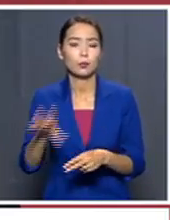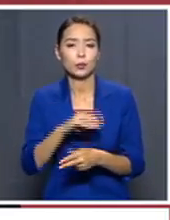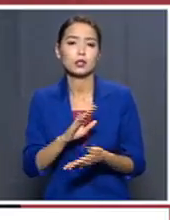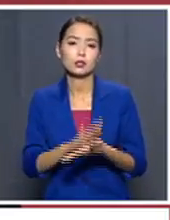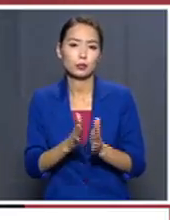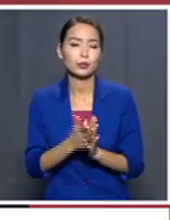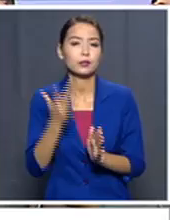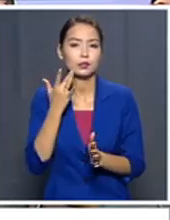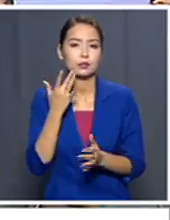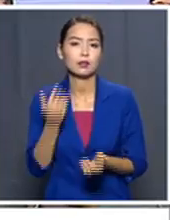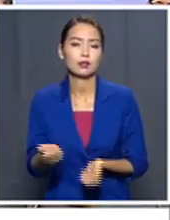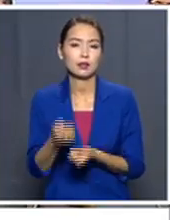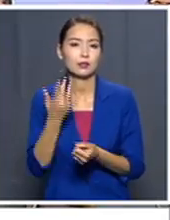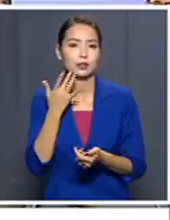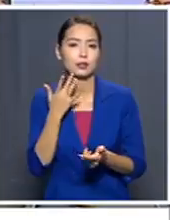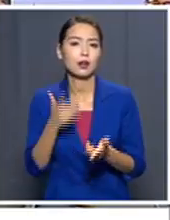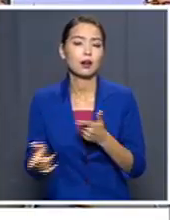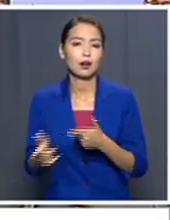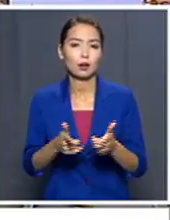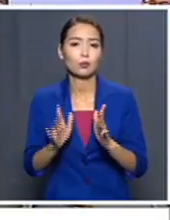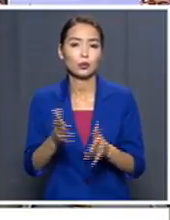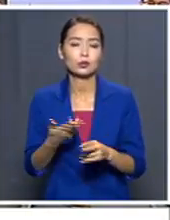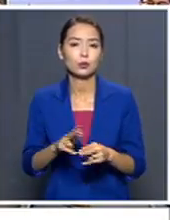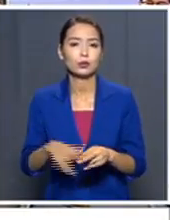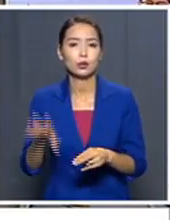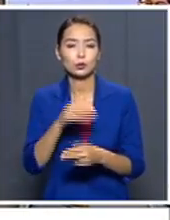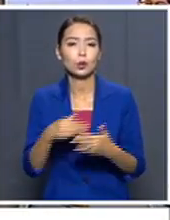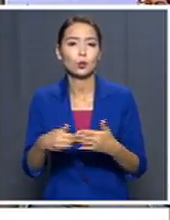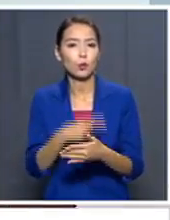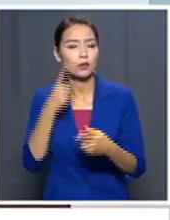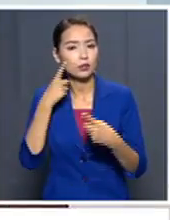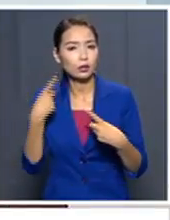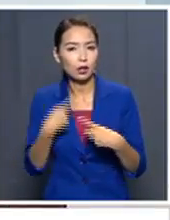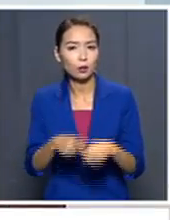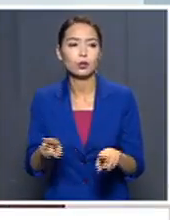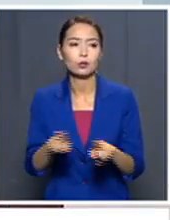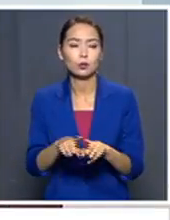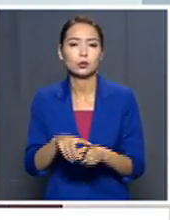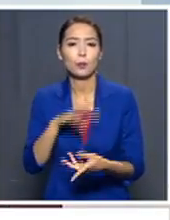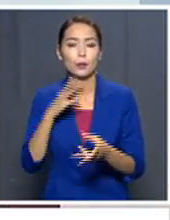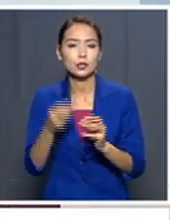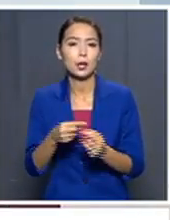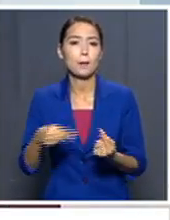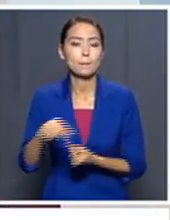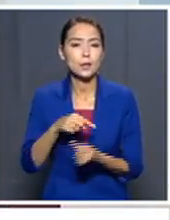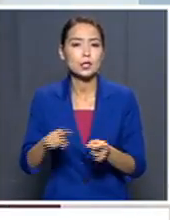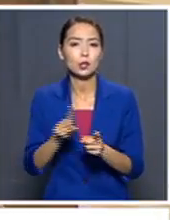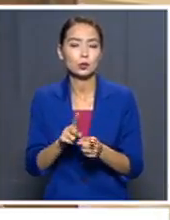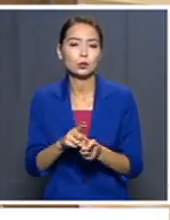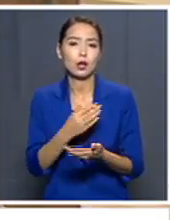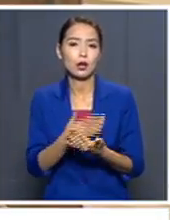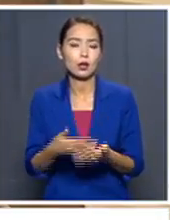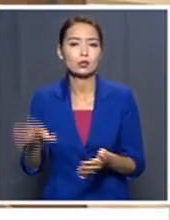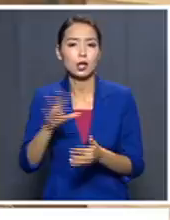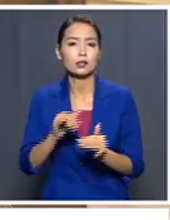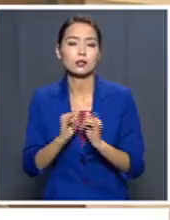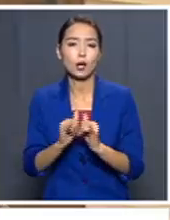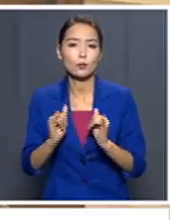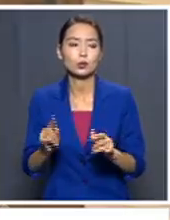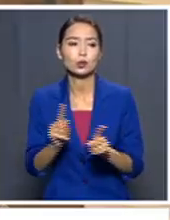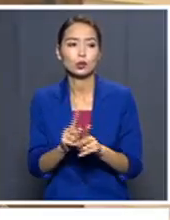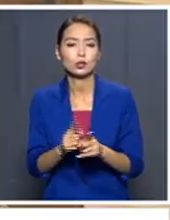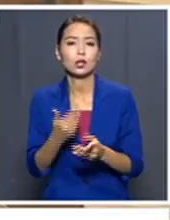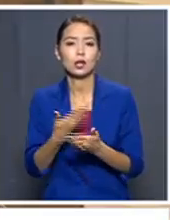істеуге әзірміз. Сондай-ақ шара аясында жаһандық технологиялық тенденциялар мен бизнес-инкубация жүйесін дамыту мәселесі